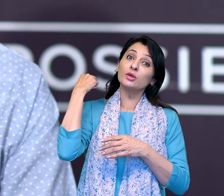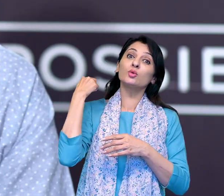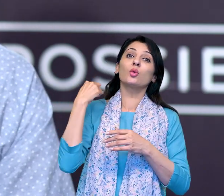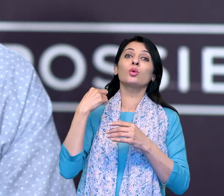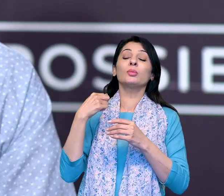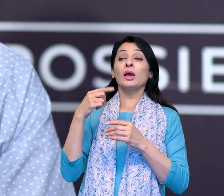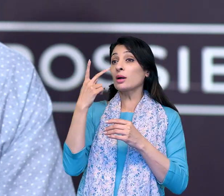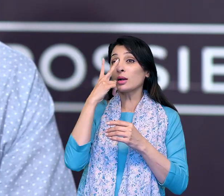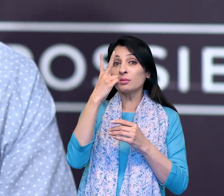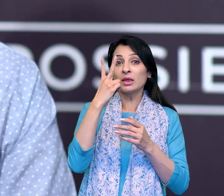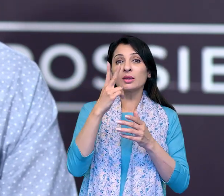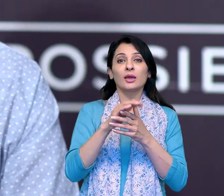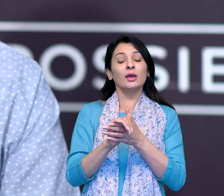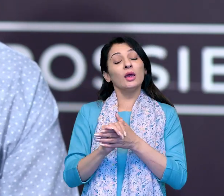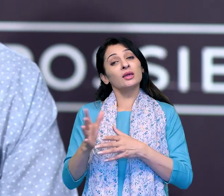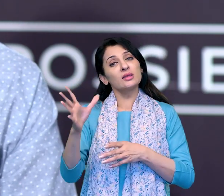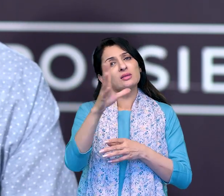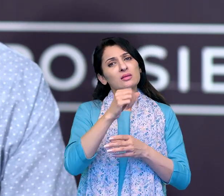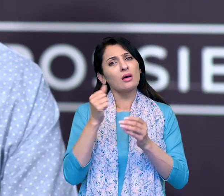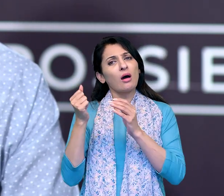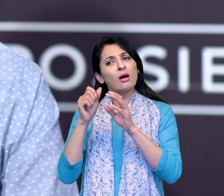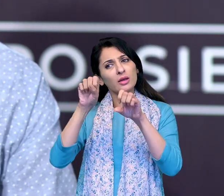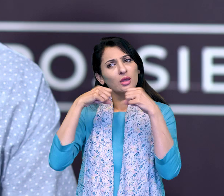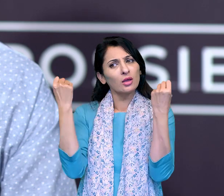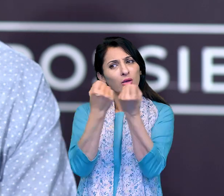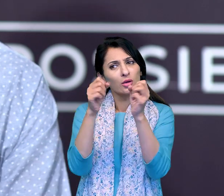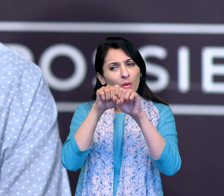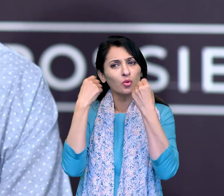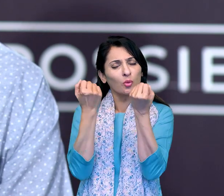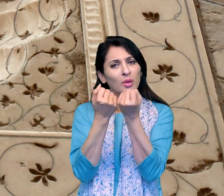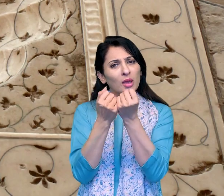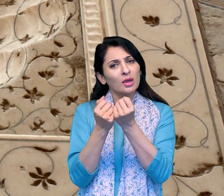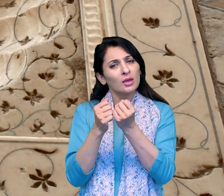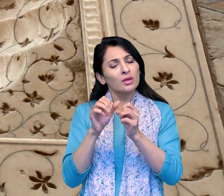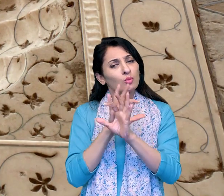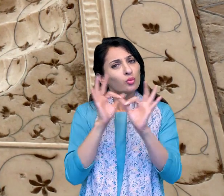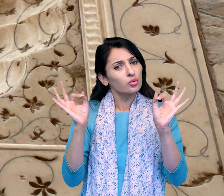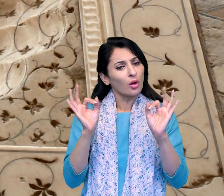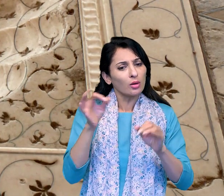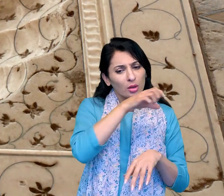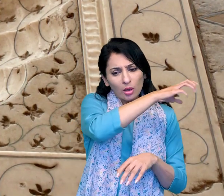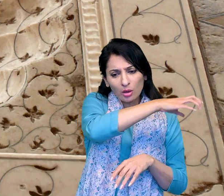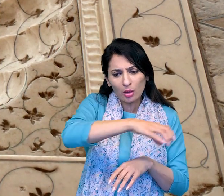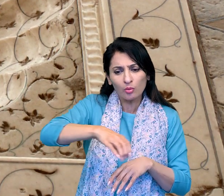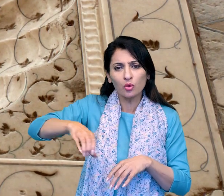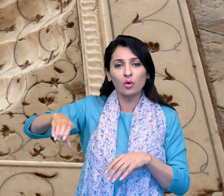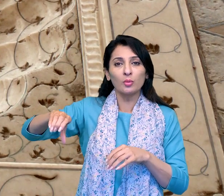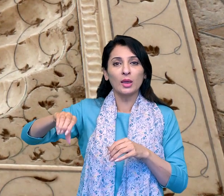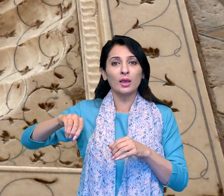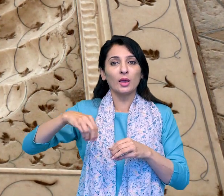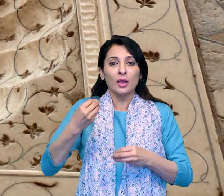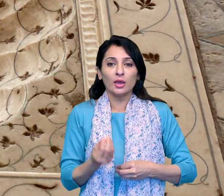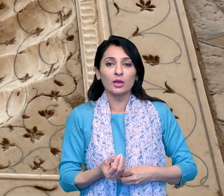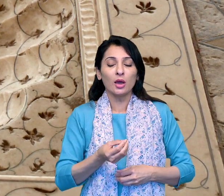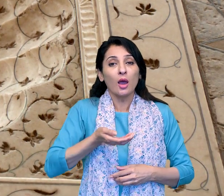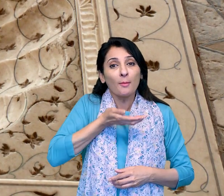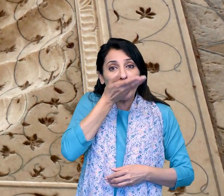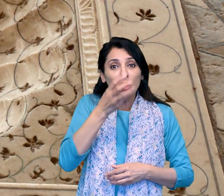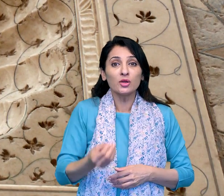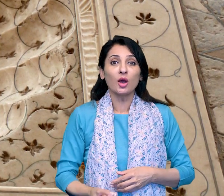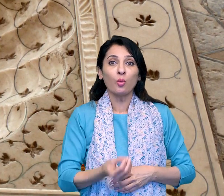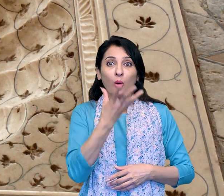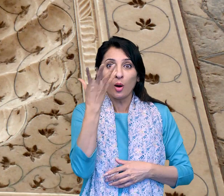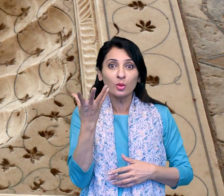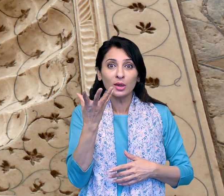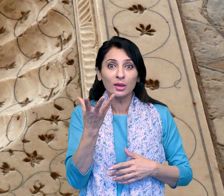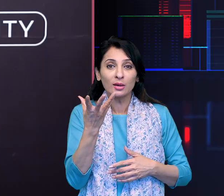जगह पर देखें हर बेडरूम में देखें हर सहन के अंदर हर कॉरिडोर के अंदर आपको एक फाउंटेन नजर ए रहा है इट्स नॉट ऑपरेशनल राइट